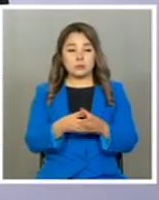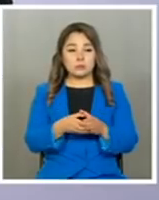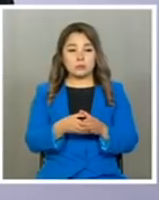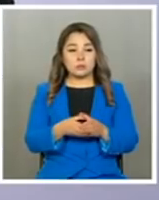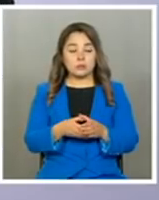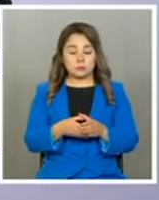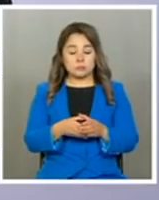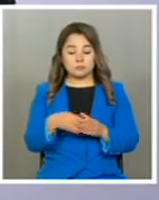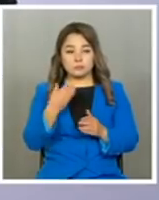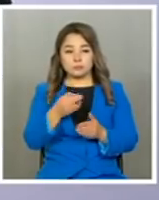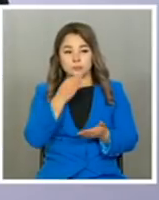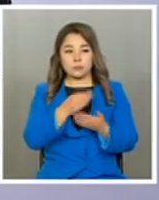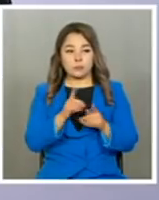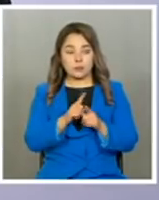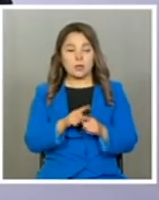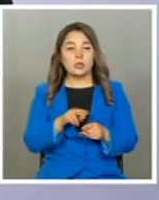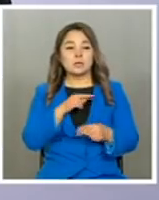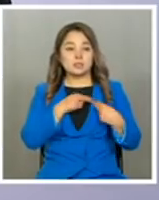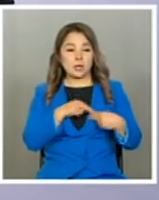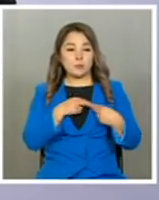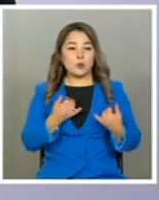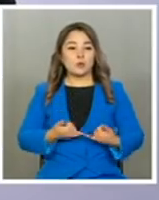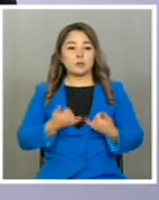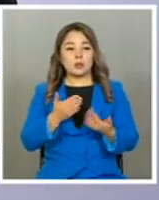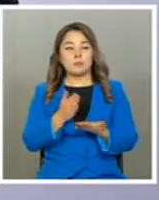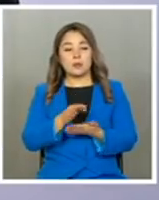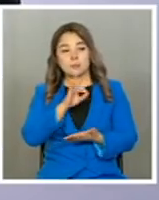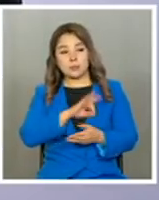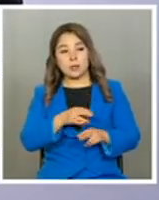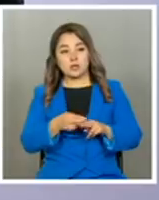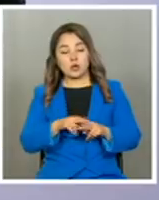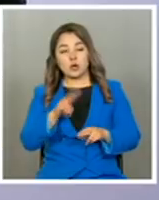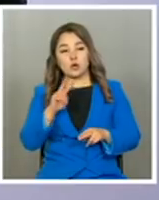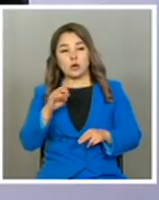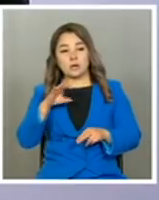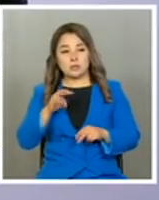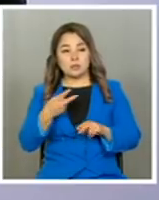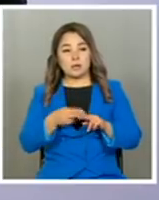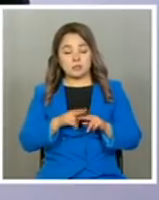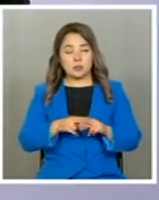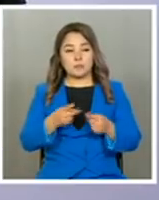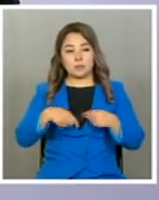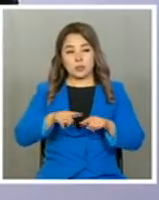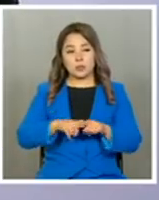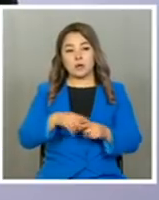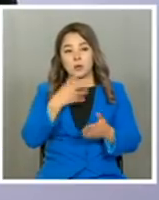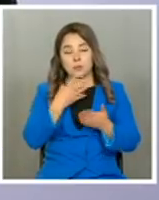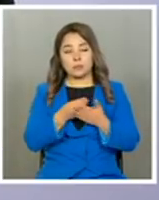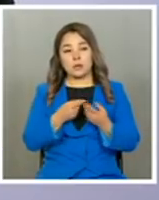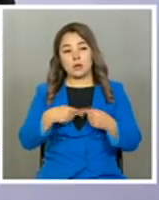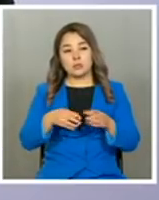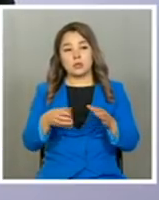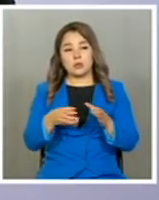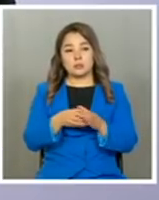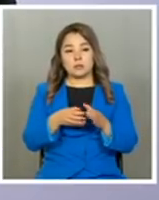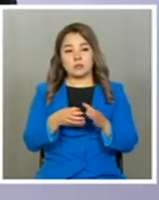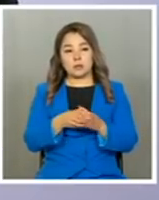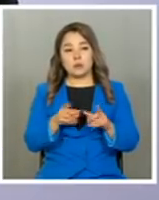осы құл еңбегі пайдаланылған. Үйсіндерде жеке меншік және әлеуметтік жіктелу болған.